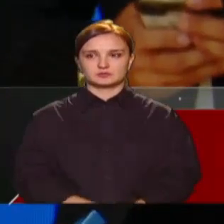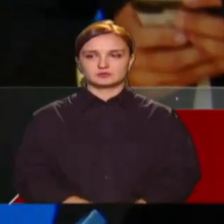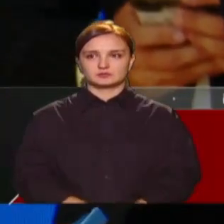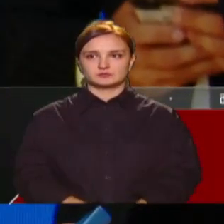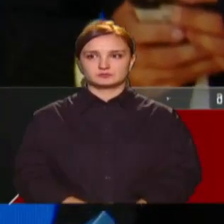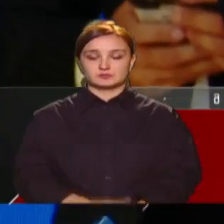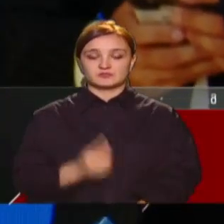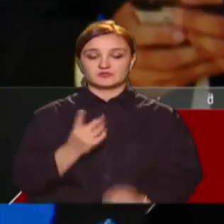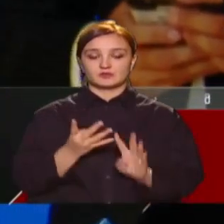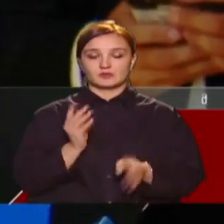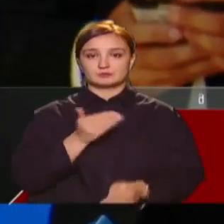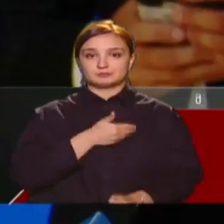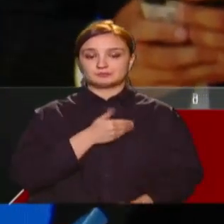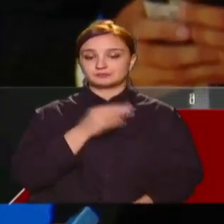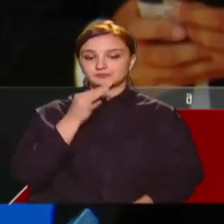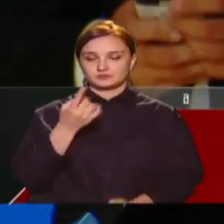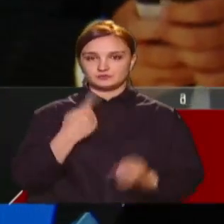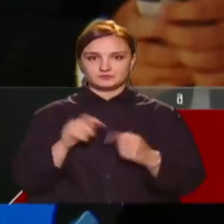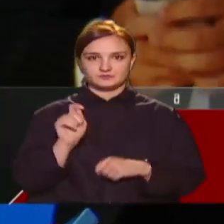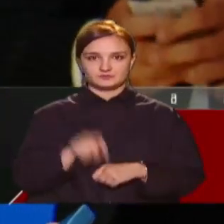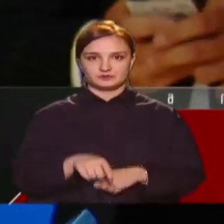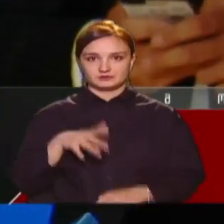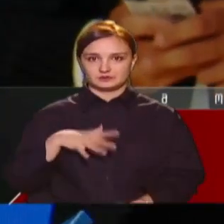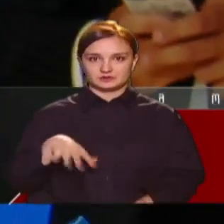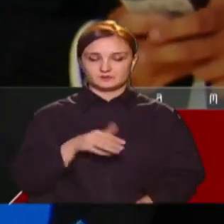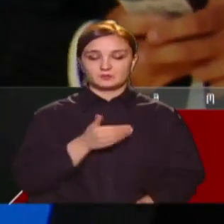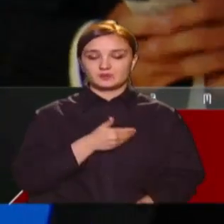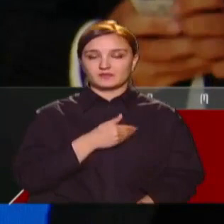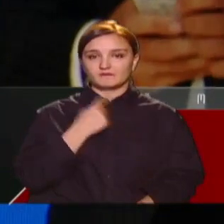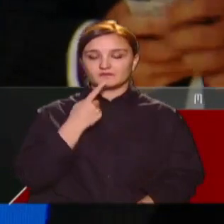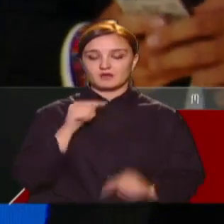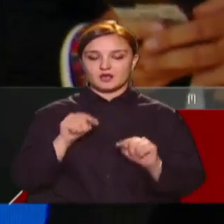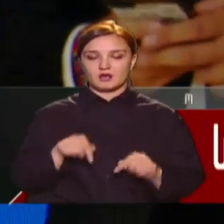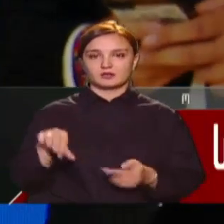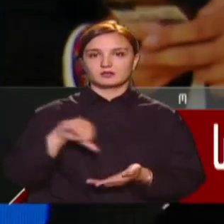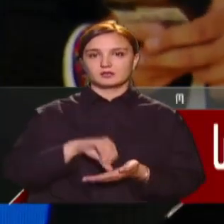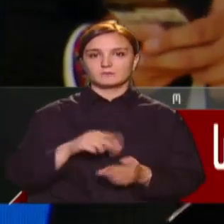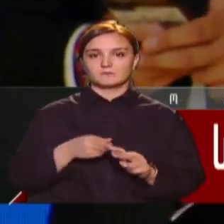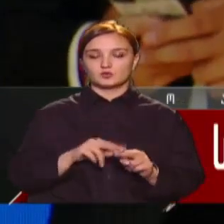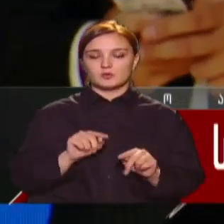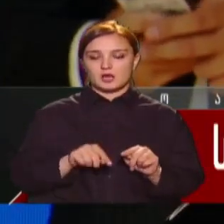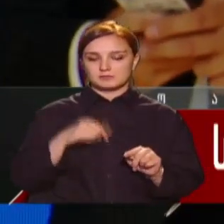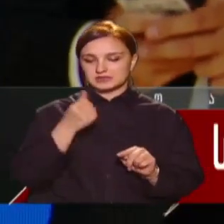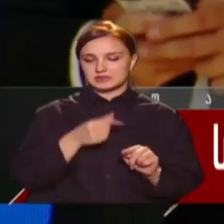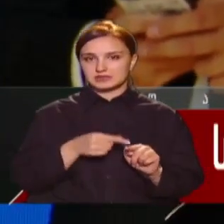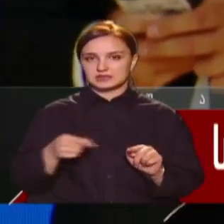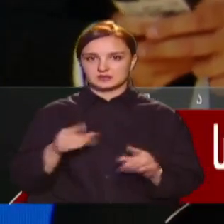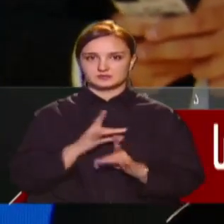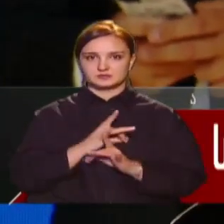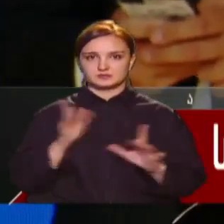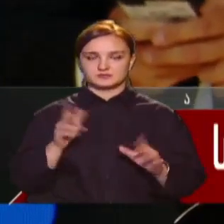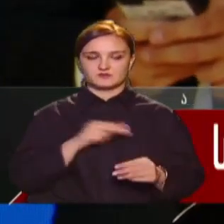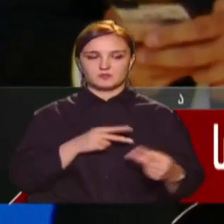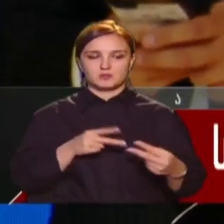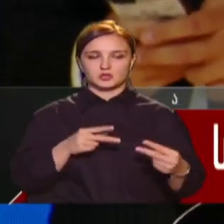სურს გითხრათ, რომ მოხარული ვარ, რომ დავბრუნდი საქართველოში. Სურს აღნიშნო, რომ აქ ვიმყოფები, რადგან მიმდინარე წელს აღნიშნავთ პარტნიორობის